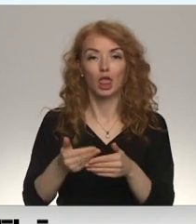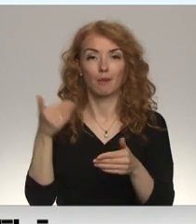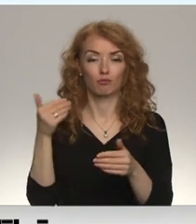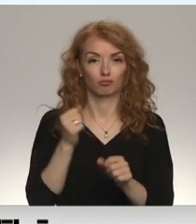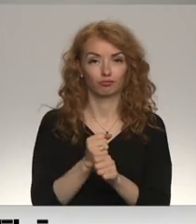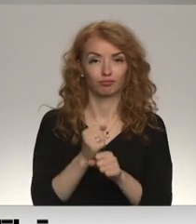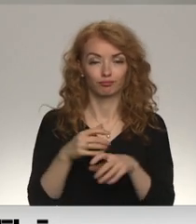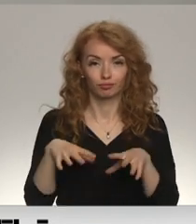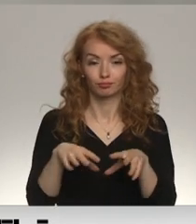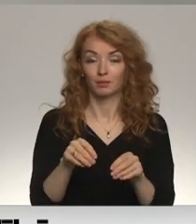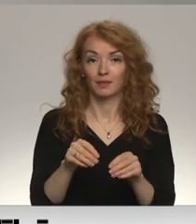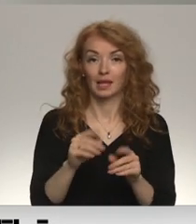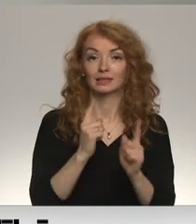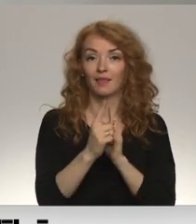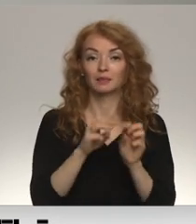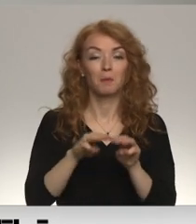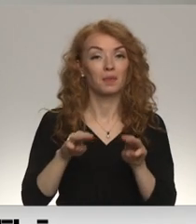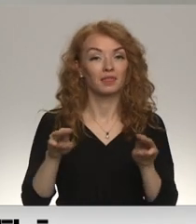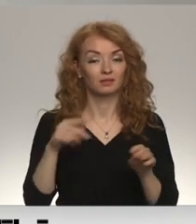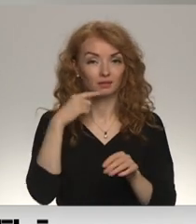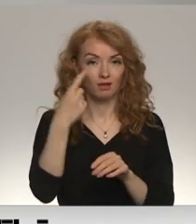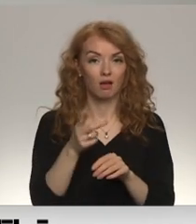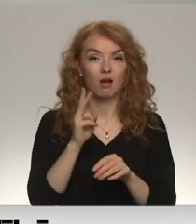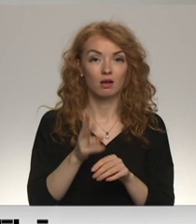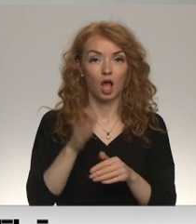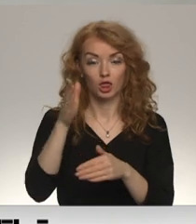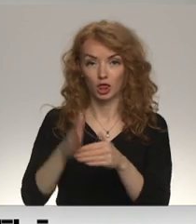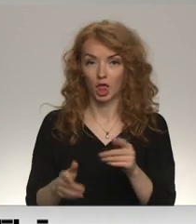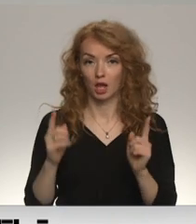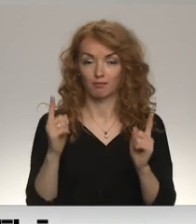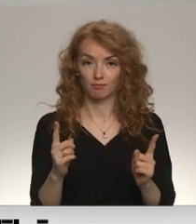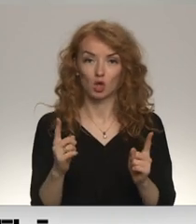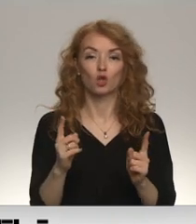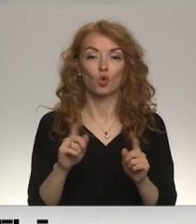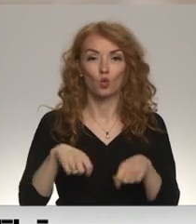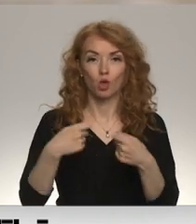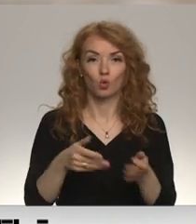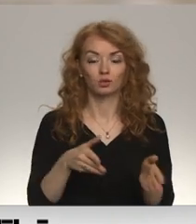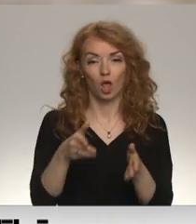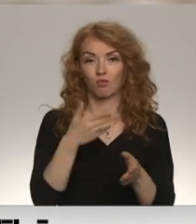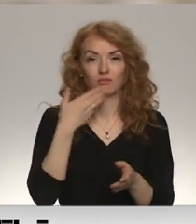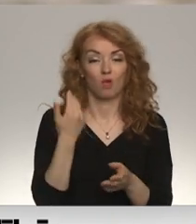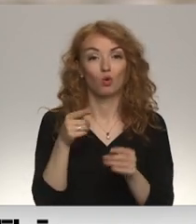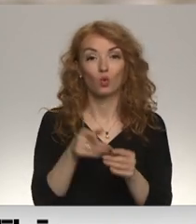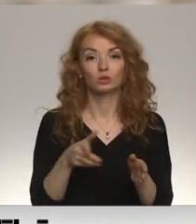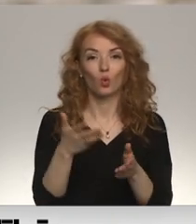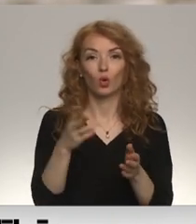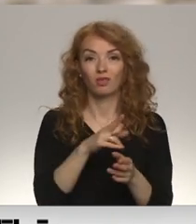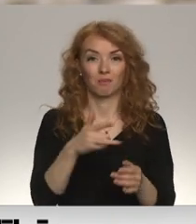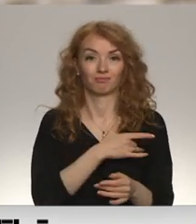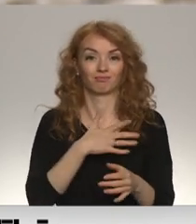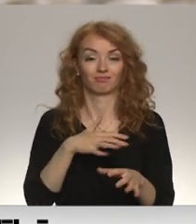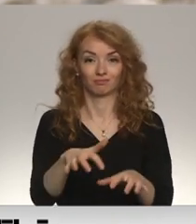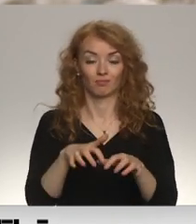pirms nodošanas. Satiksmes ministrijā uzsver, ka noteiktu termiņu ceļu nodošanai pašvaldībām nav. Tos ceļus, kurus nepārņems,